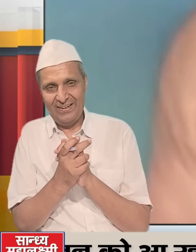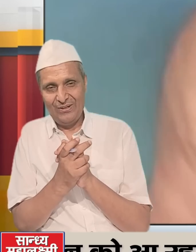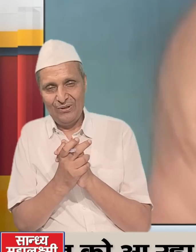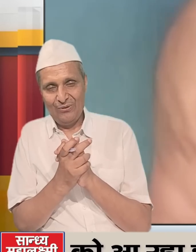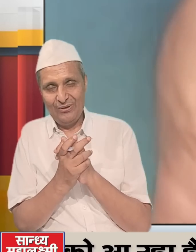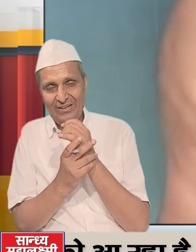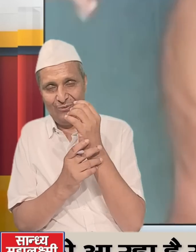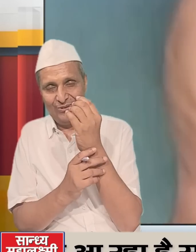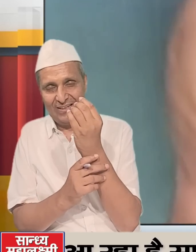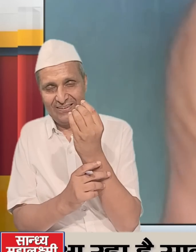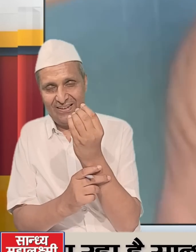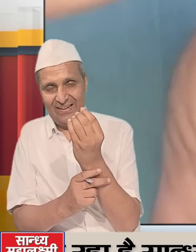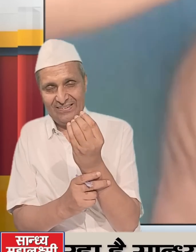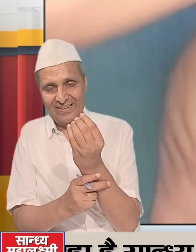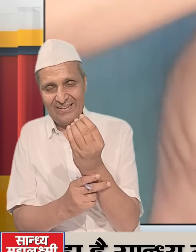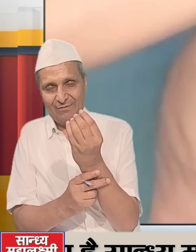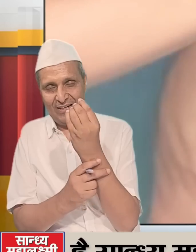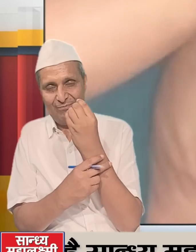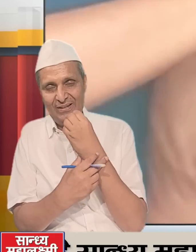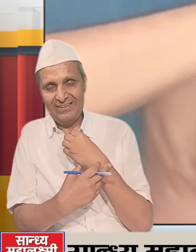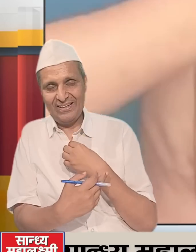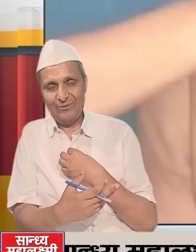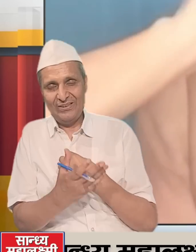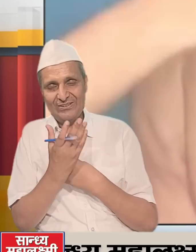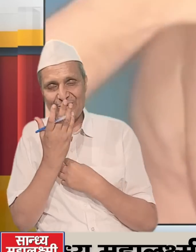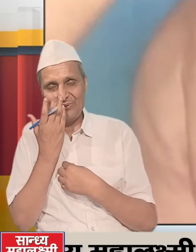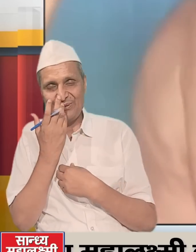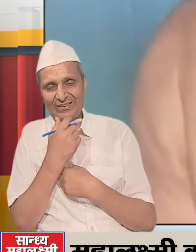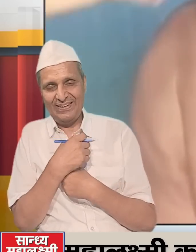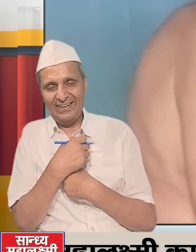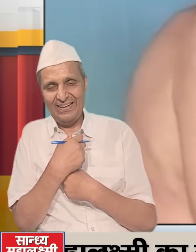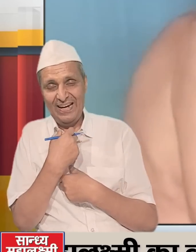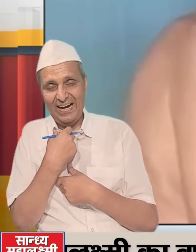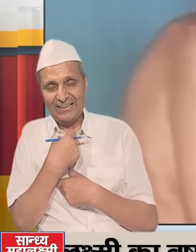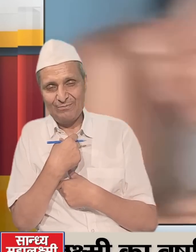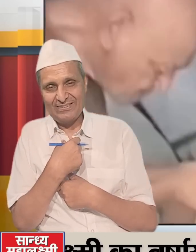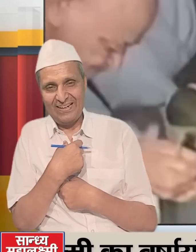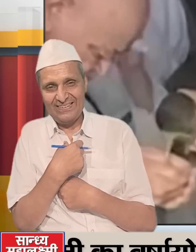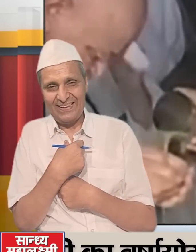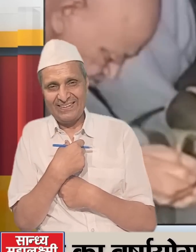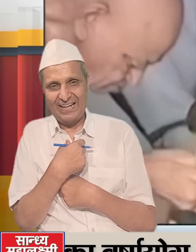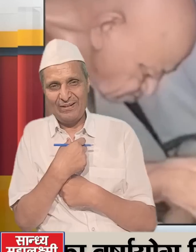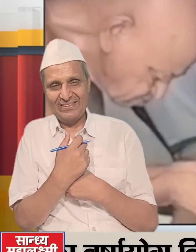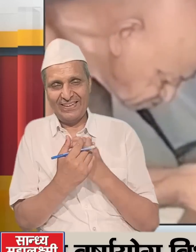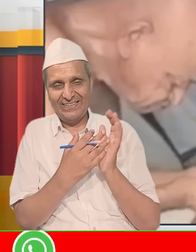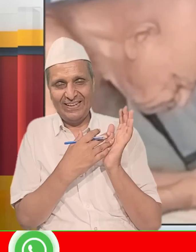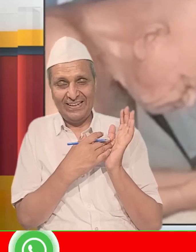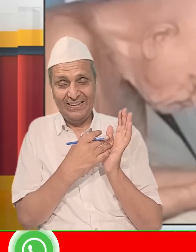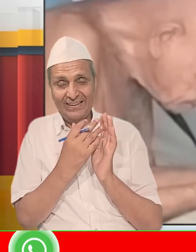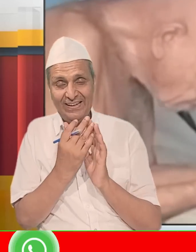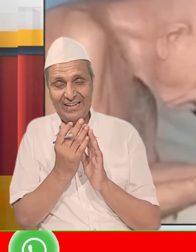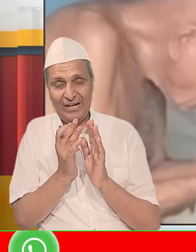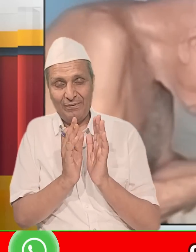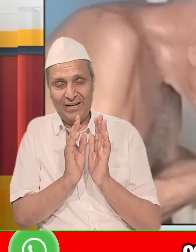रहे, उनकी ऊर्जा किरणें तरंगे हमारे भीतर ऊर्जा स्रोत बनती रहें, आत्मसात करते रहें। हमें ऐसे दृश्य